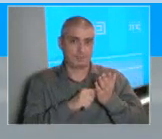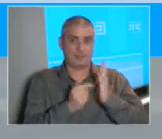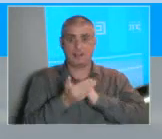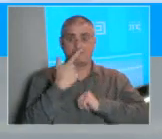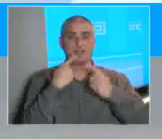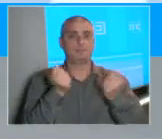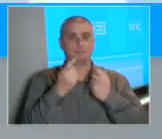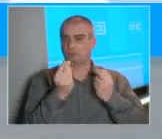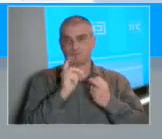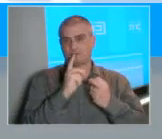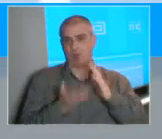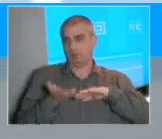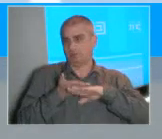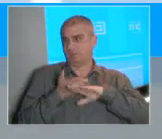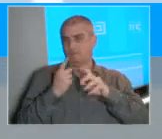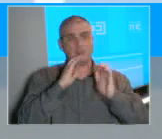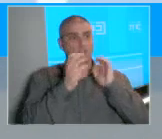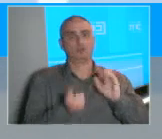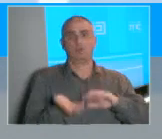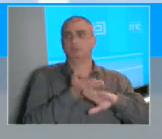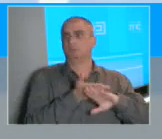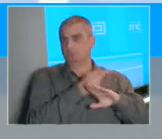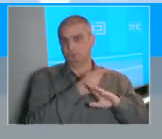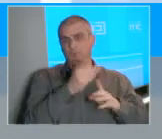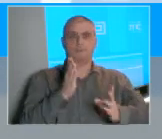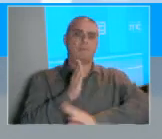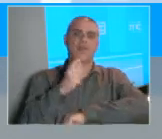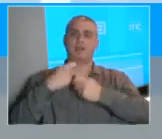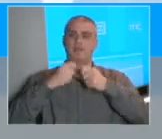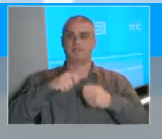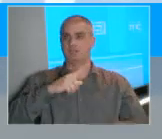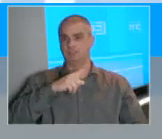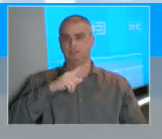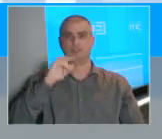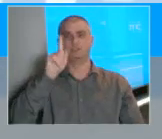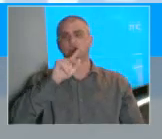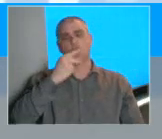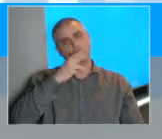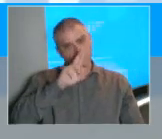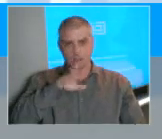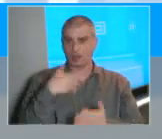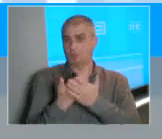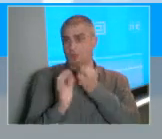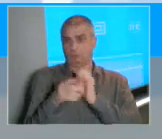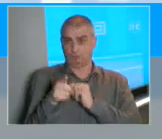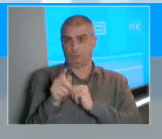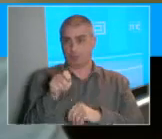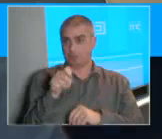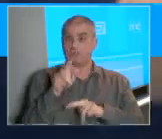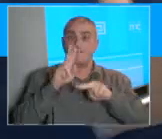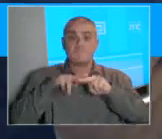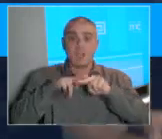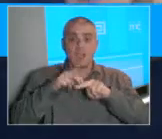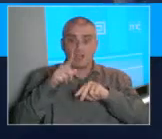טרם הפרסום הדבר הזה לא צף, זה פורסם בתקשורת, אז פנה, כמו שאת אומרת, חבר הכנסת זוהר, אל היועץ המשפטי לכנסת,